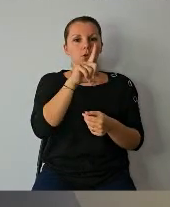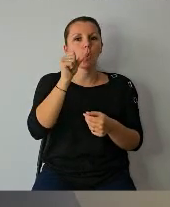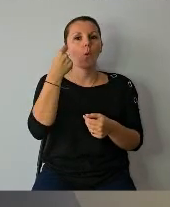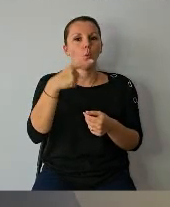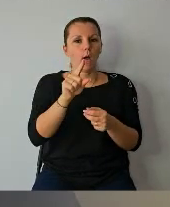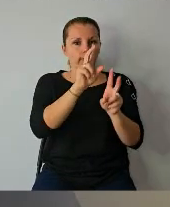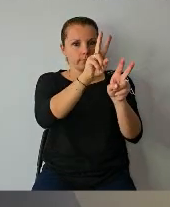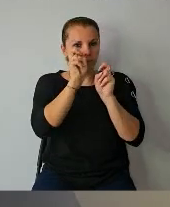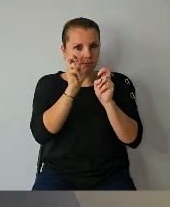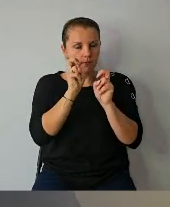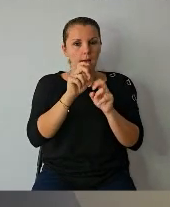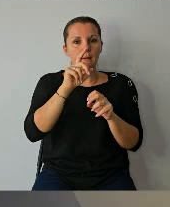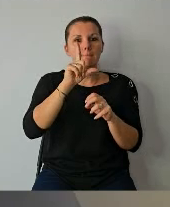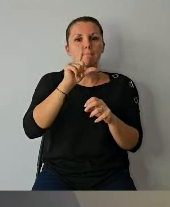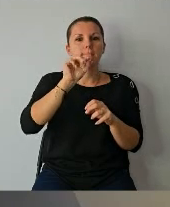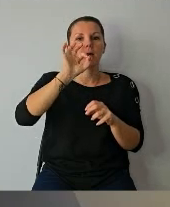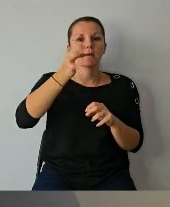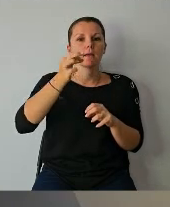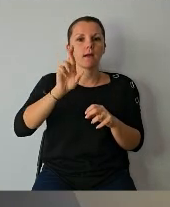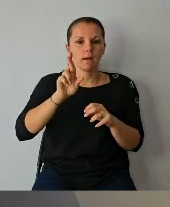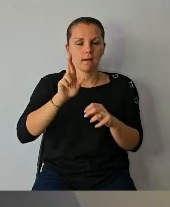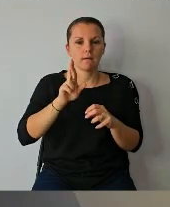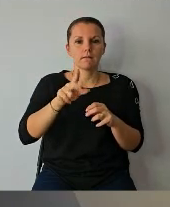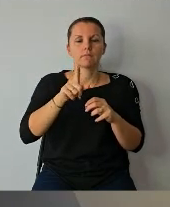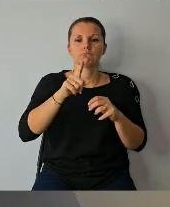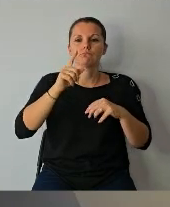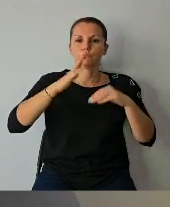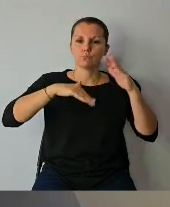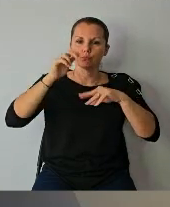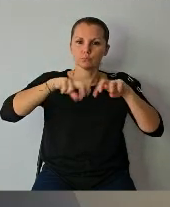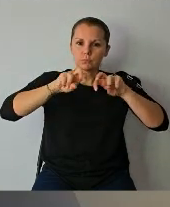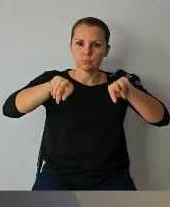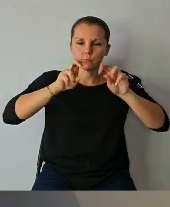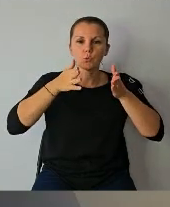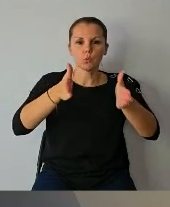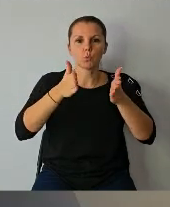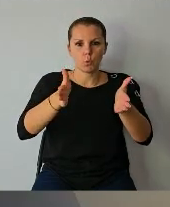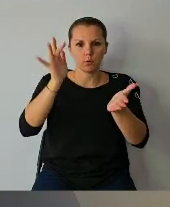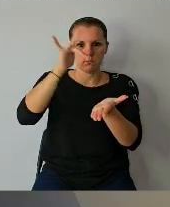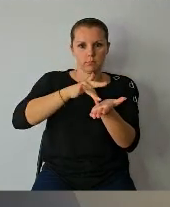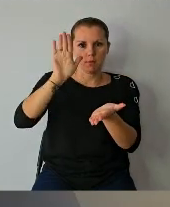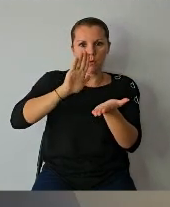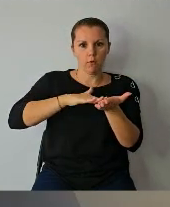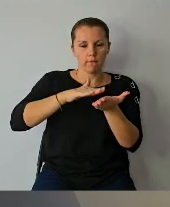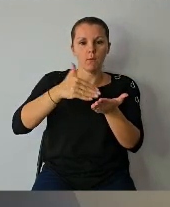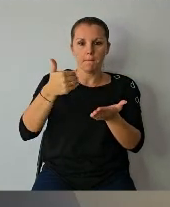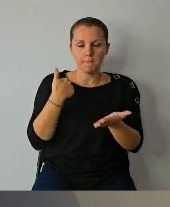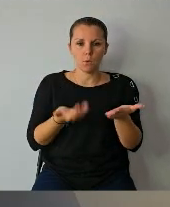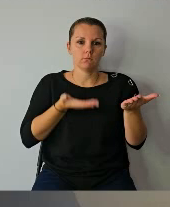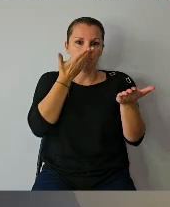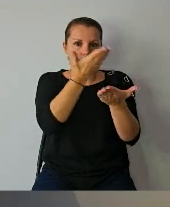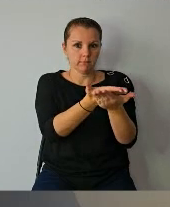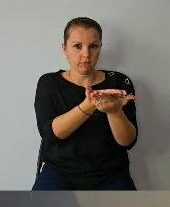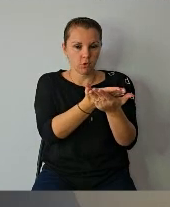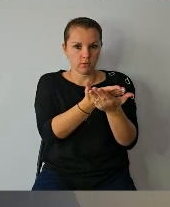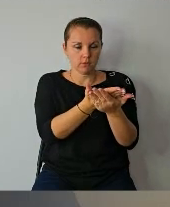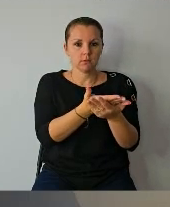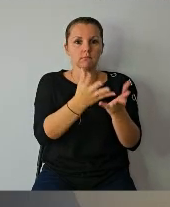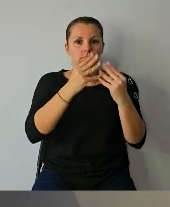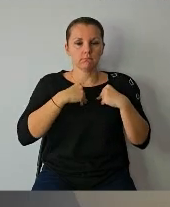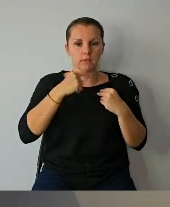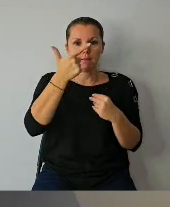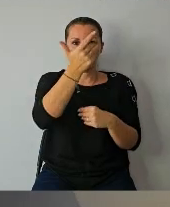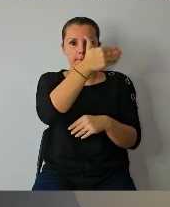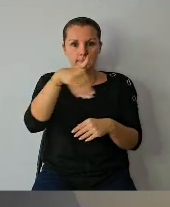z PGR-ów. Przebudowa dróg w Boguchwale, bo na to był składany ten wniosek, 2